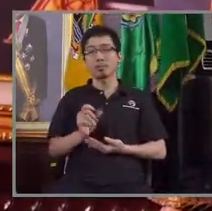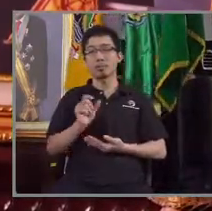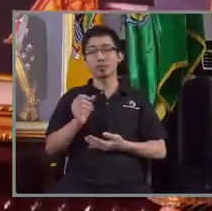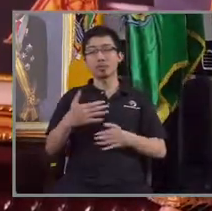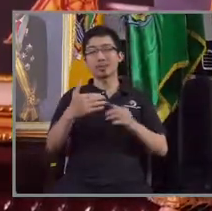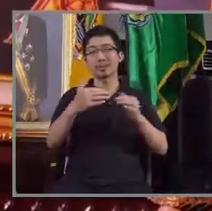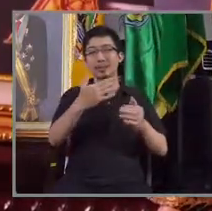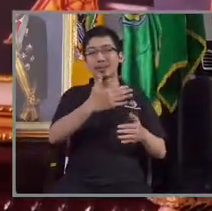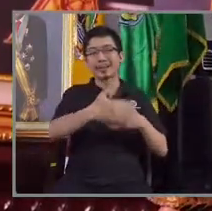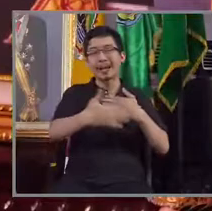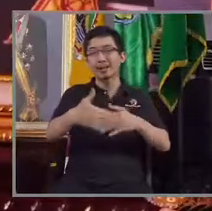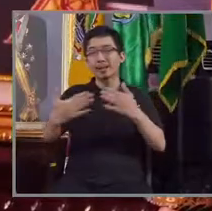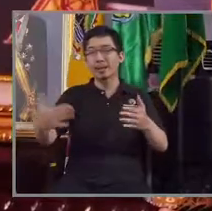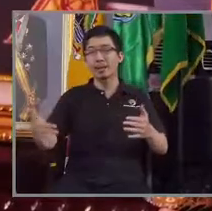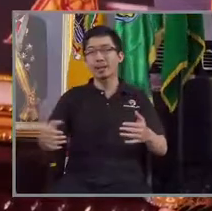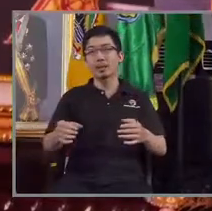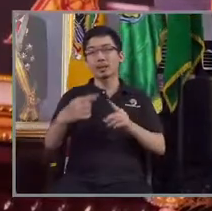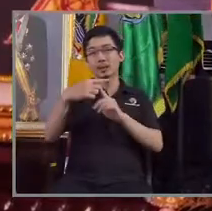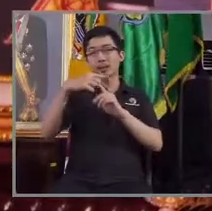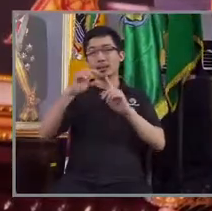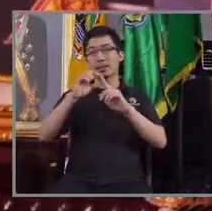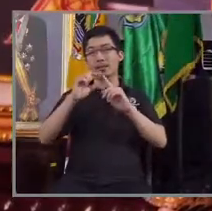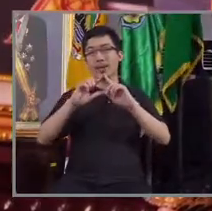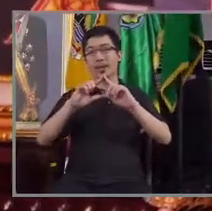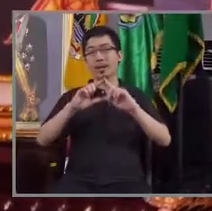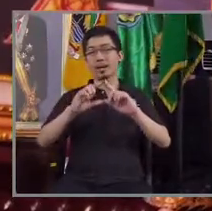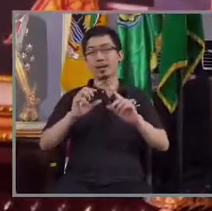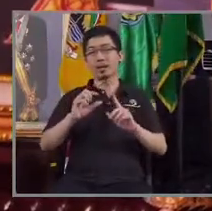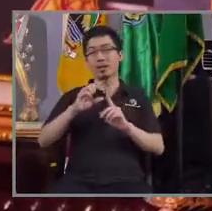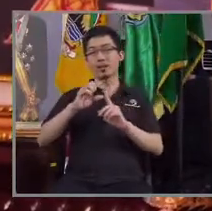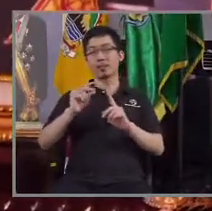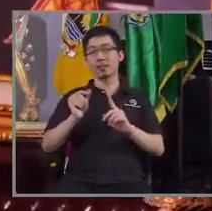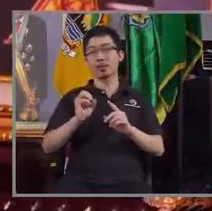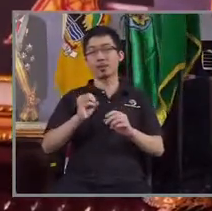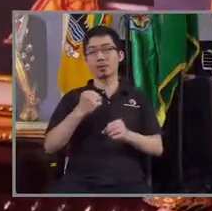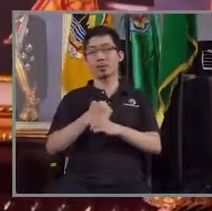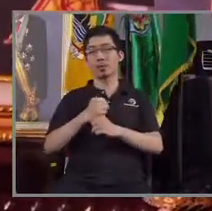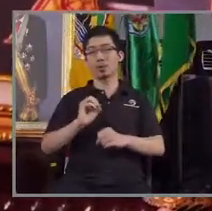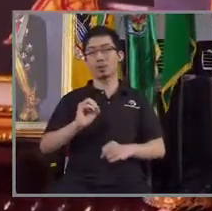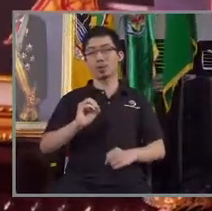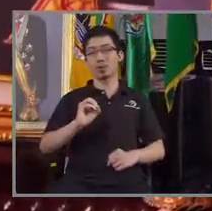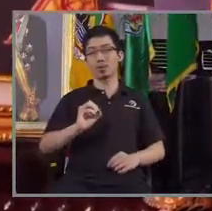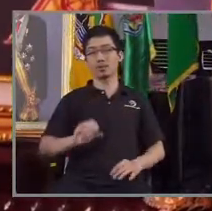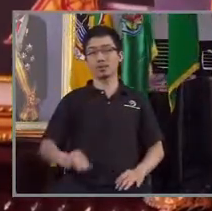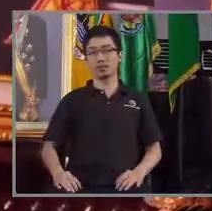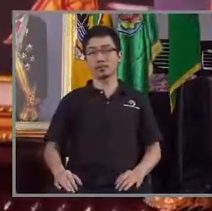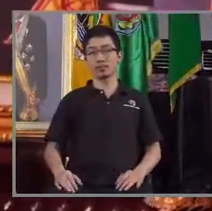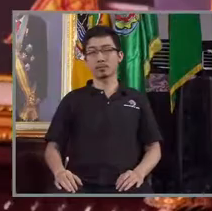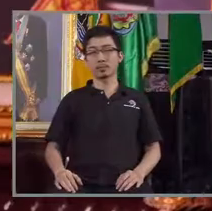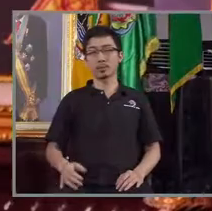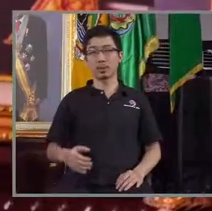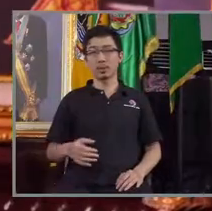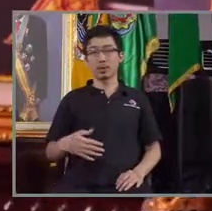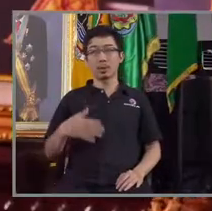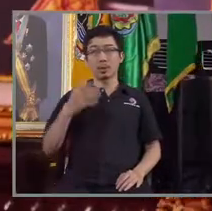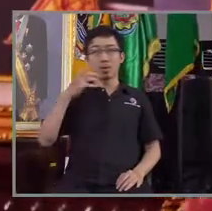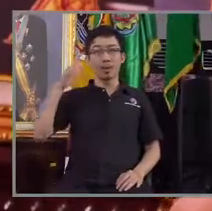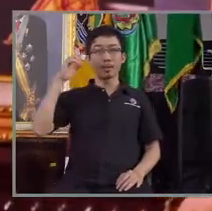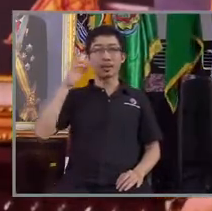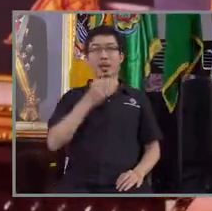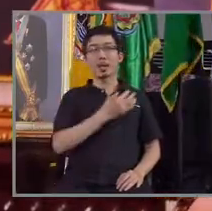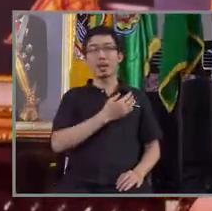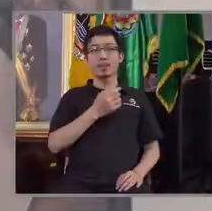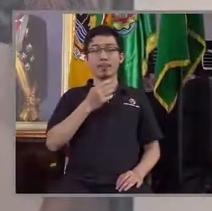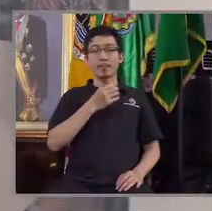di TPA Gronggo. Saya kira itu Bapak Ibu, mohon maaf dan terima kasih. Wassalamualaikum warahmatullahi